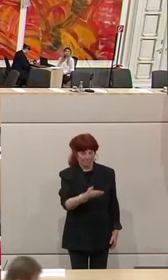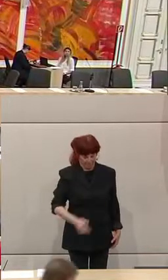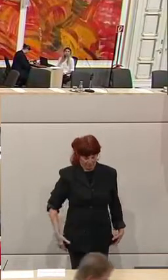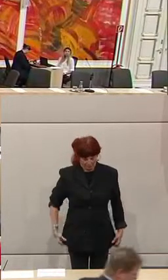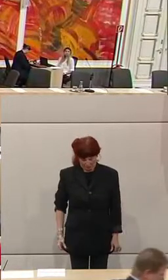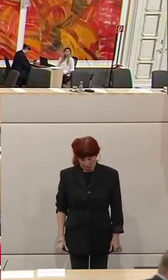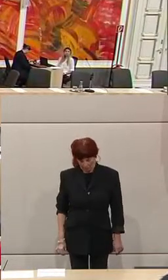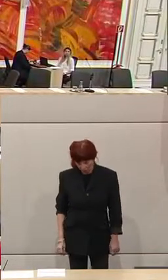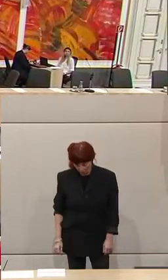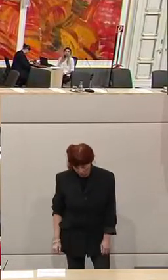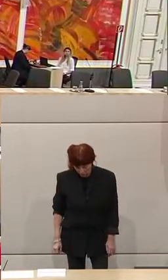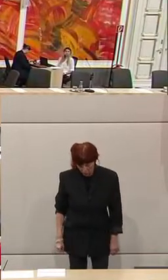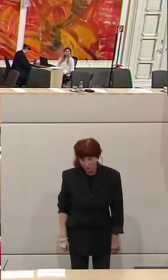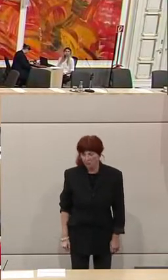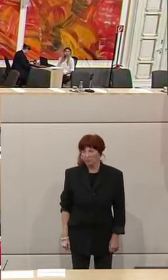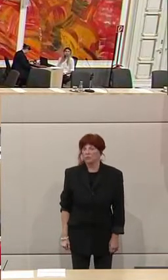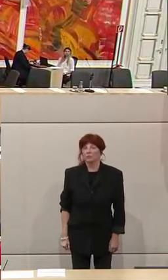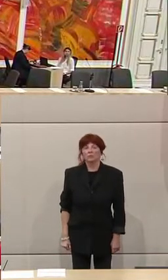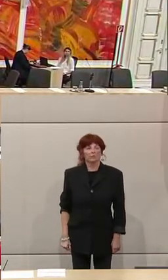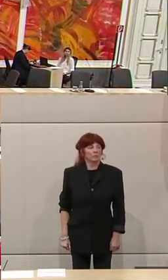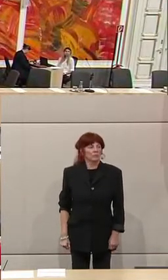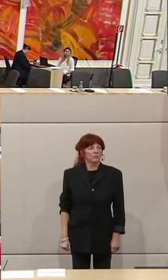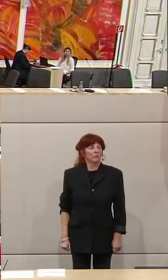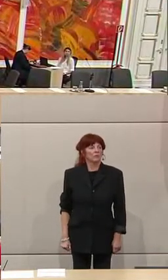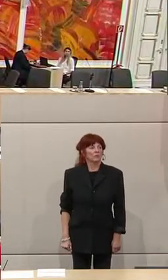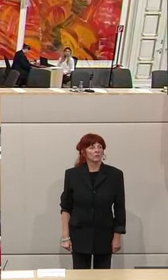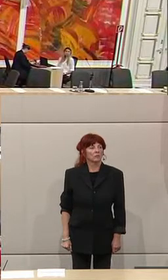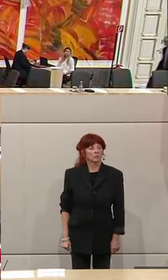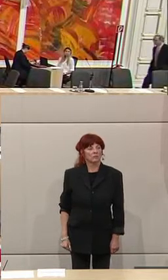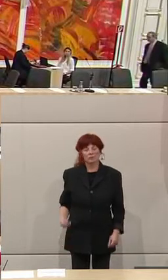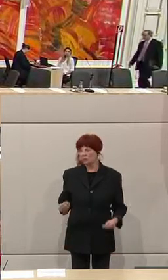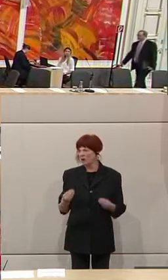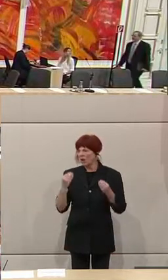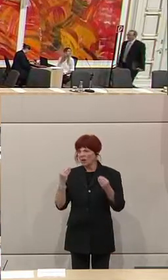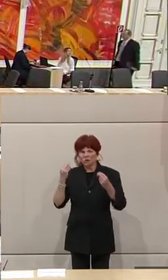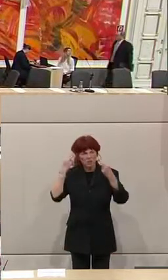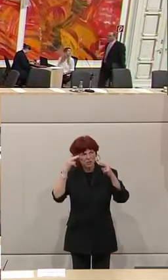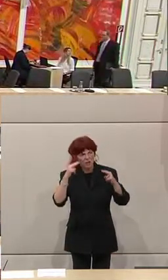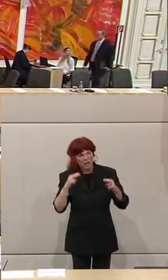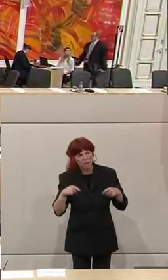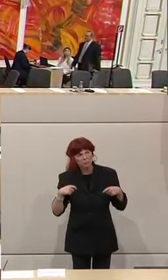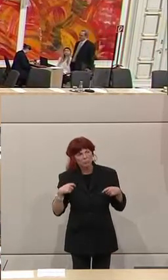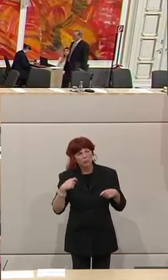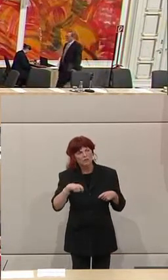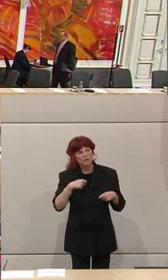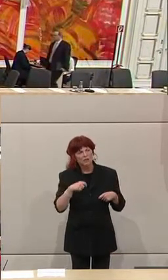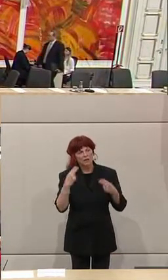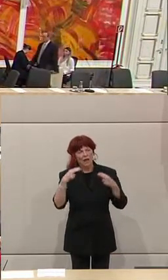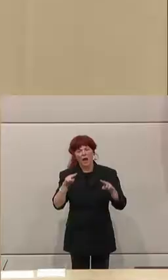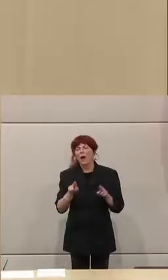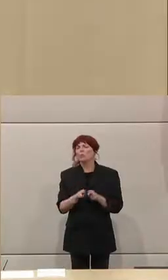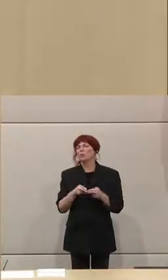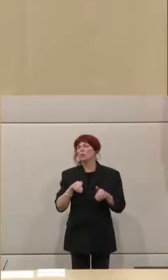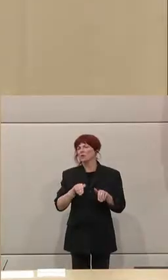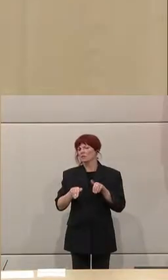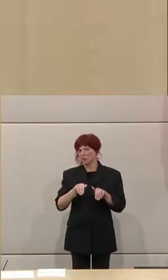Manfred Hofinger von der ÖVP kann nun antworten. Geschätzter Herr Präsident, Herr Bundesminister, ja, ich möchte mich auch